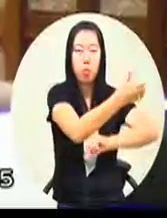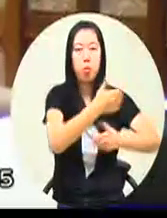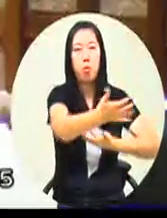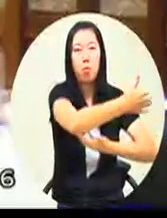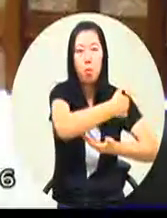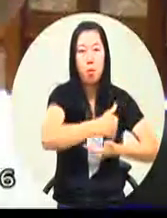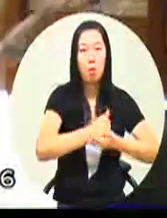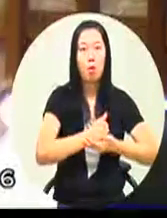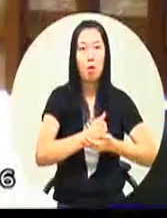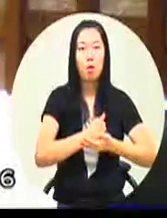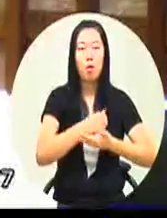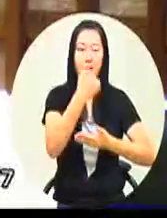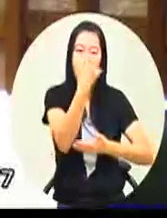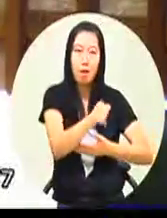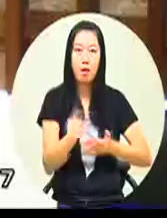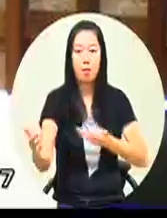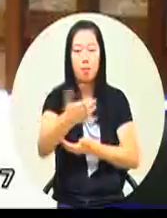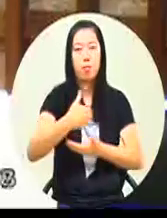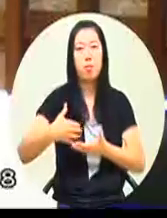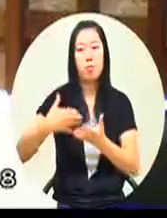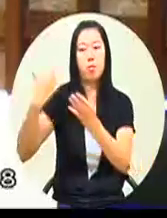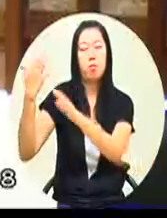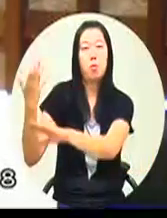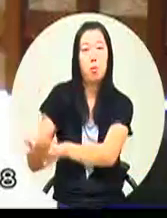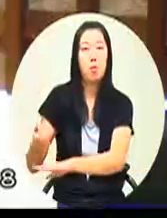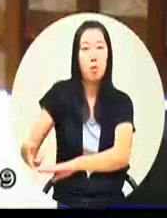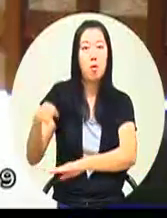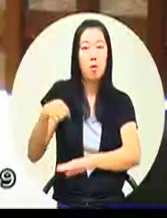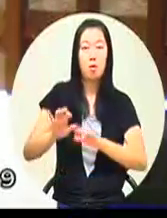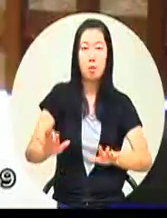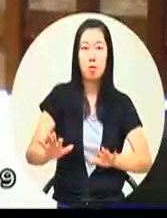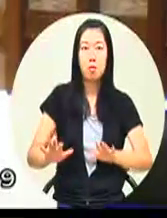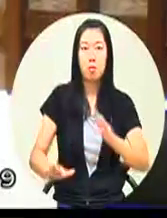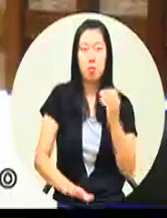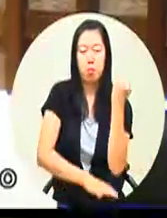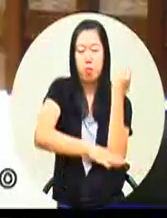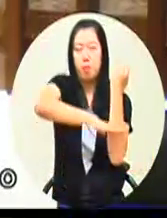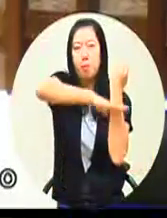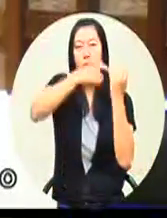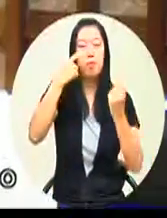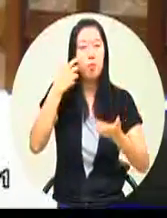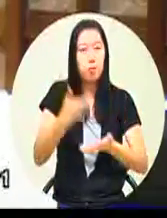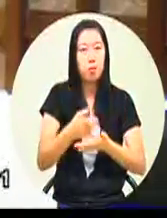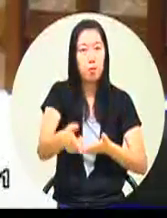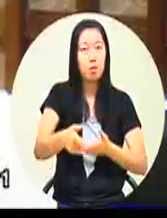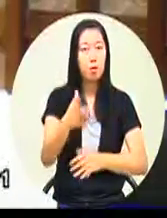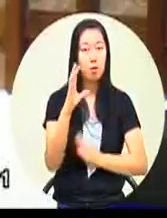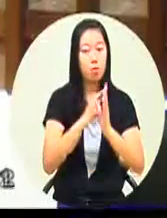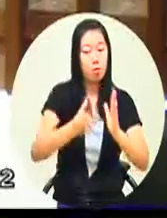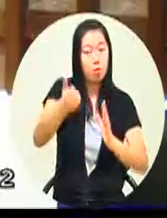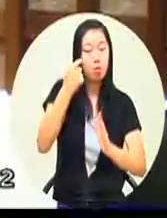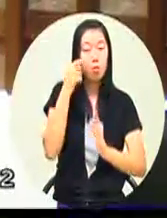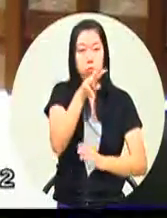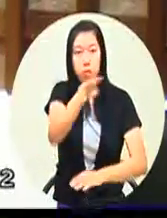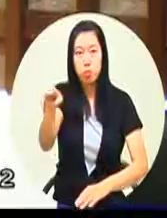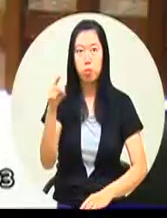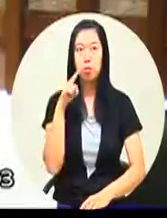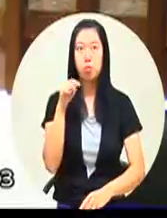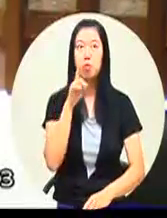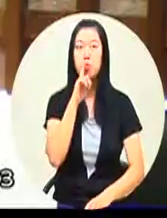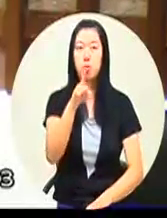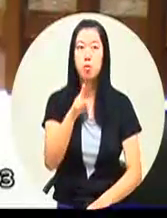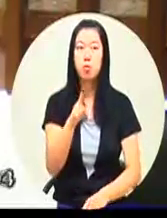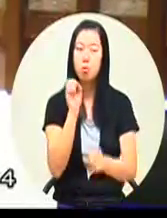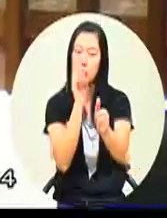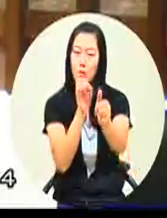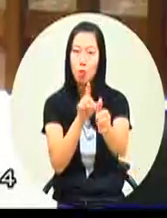留伫遐。啊，所以即个淹到遮严重，应该局长你可能伫有哪有看到有人哪会互你啥话安尼？